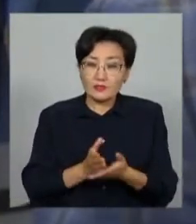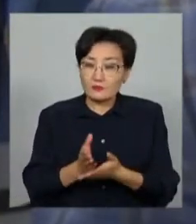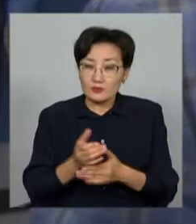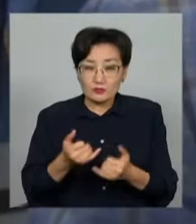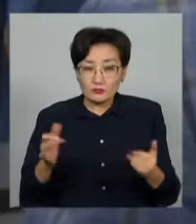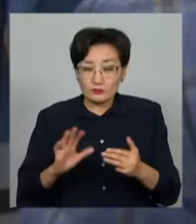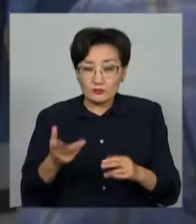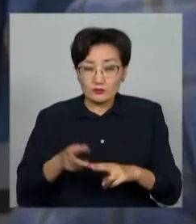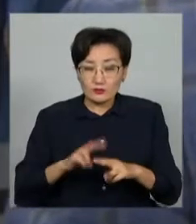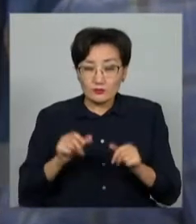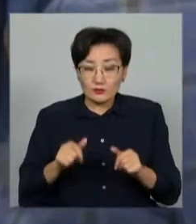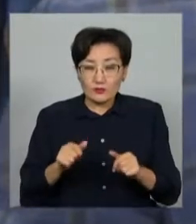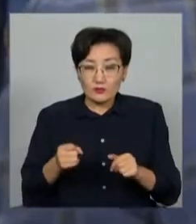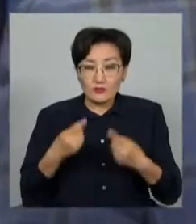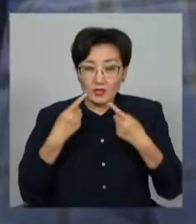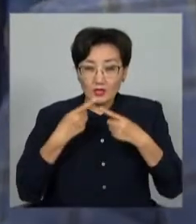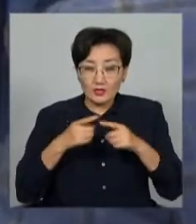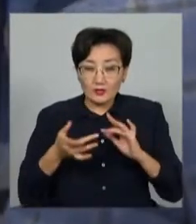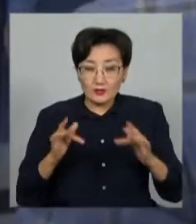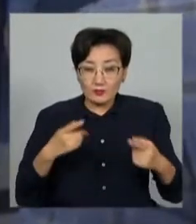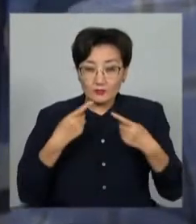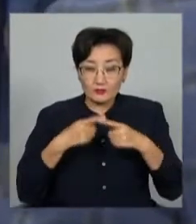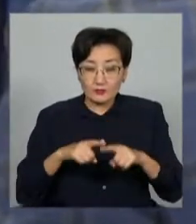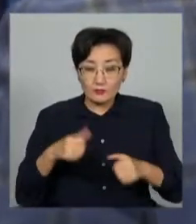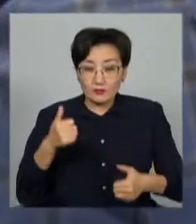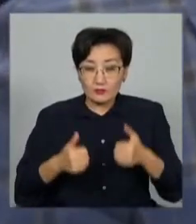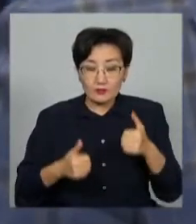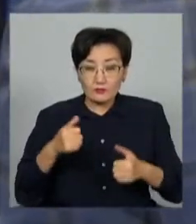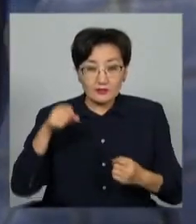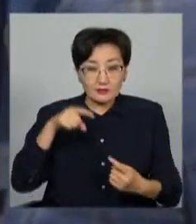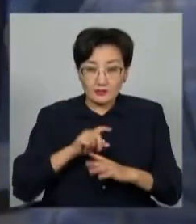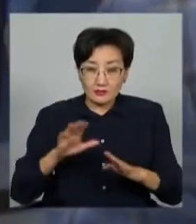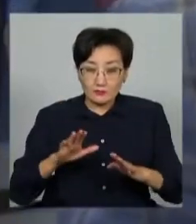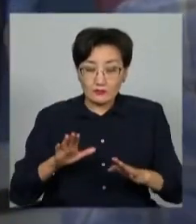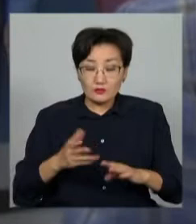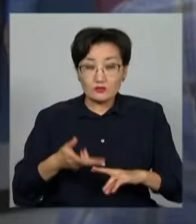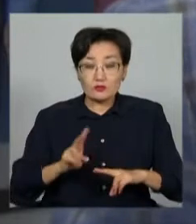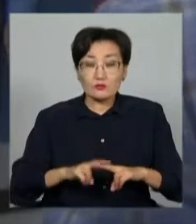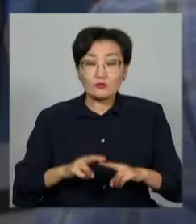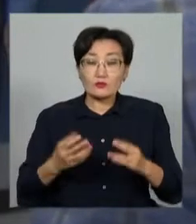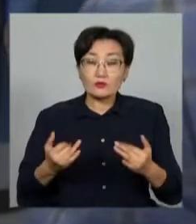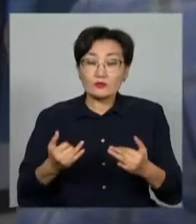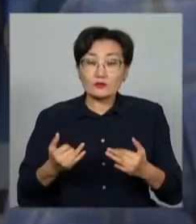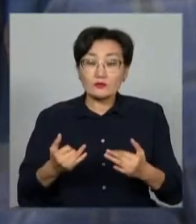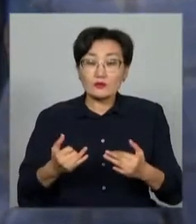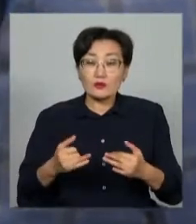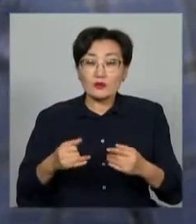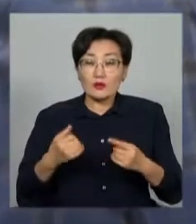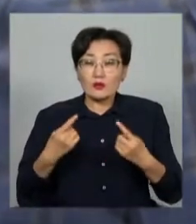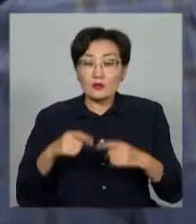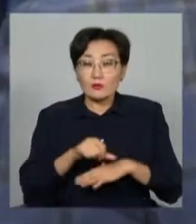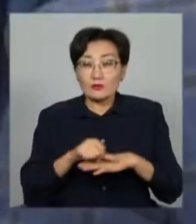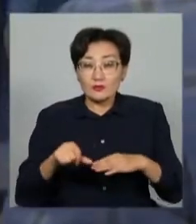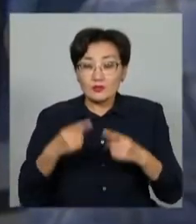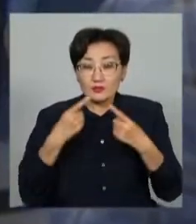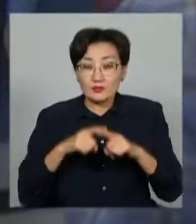Өйткені мұндай IT технологияларға олар бәсекелестікке сай келмейді. Сондықтан бұл сырттан келген технология көп ақша